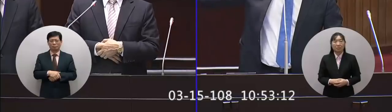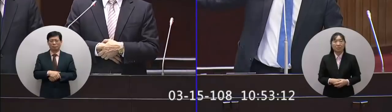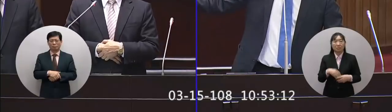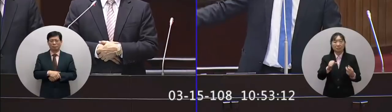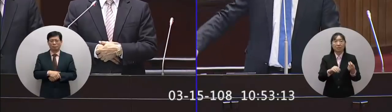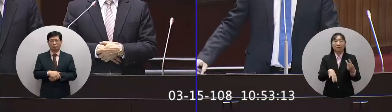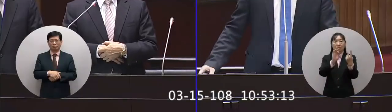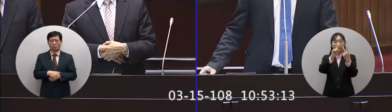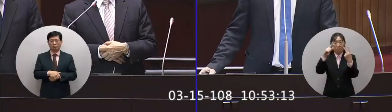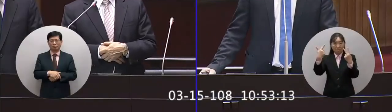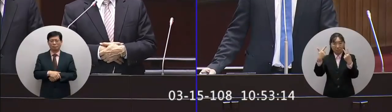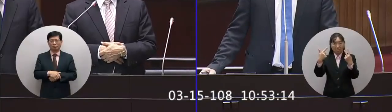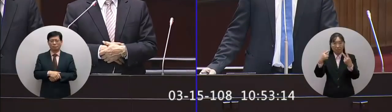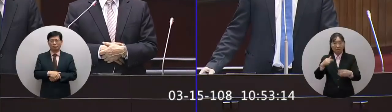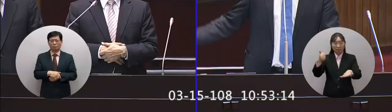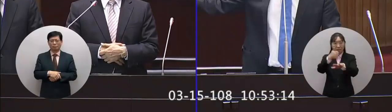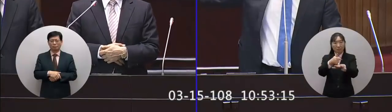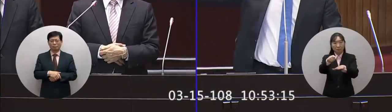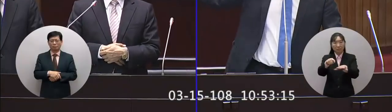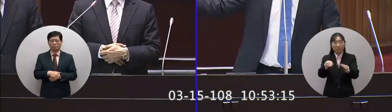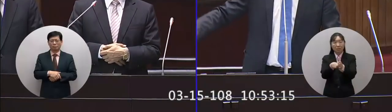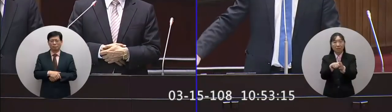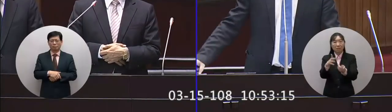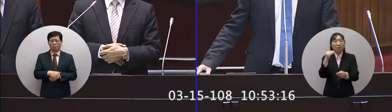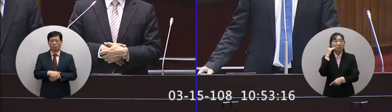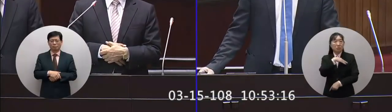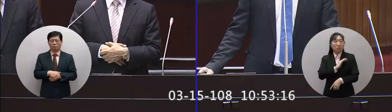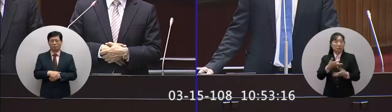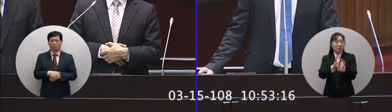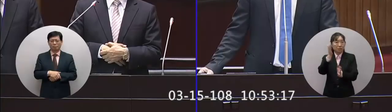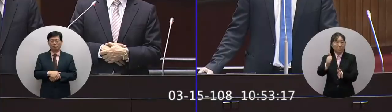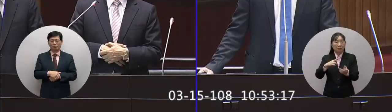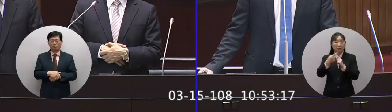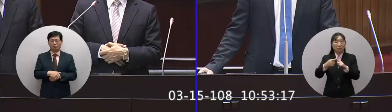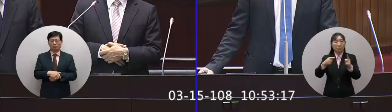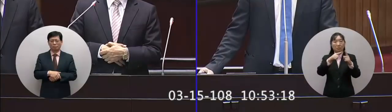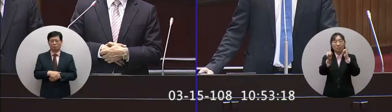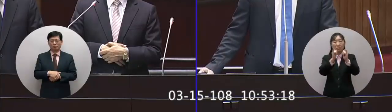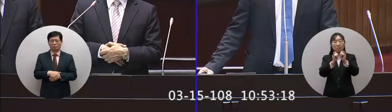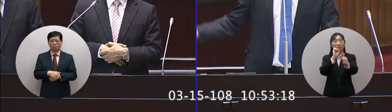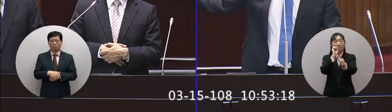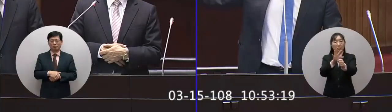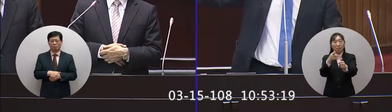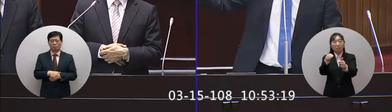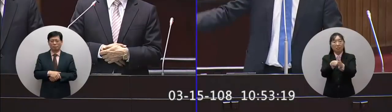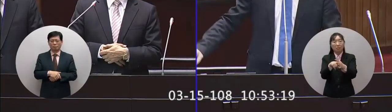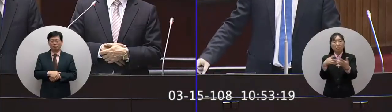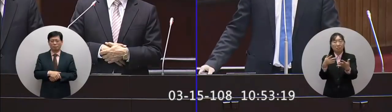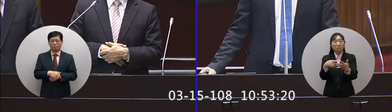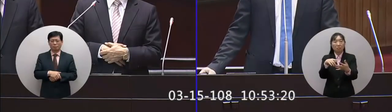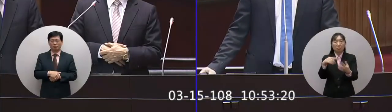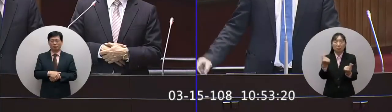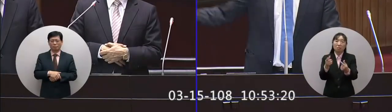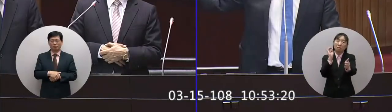在2016年宣誓的时候，邱泰山前部长跟台湾社会宣誓的时候，不是欺骗大